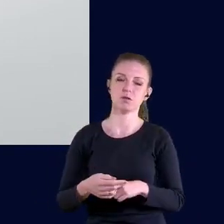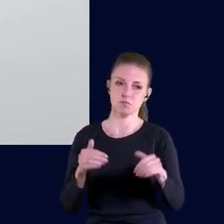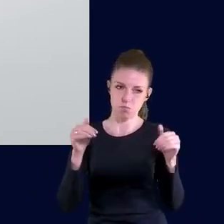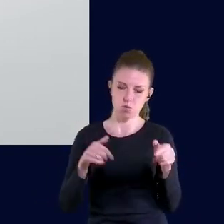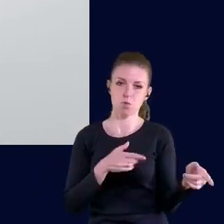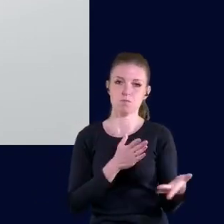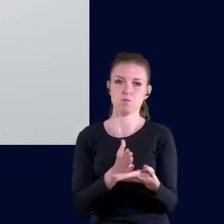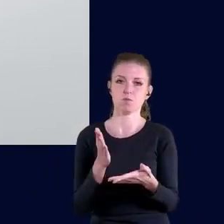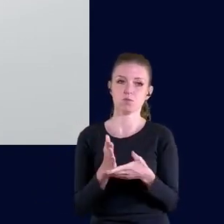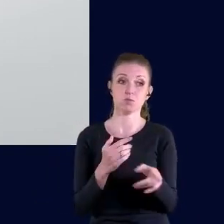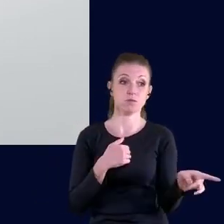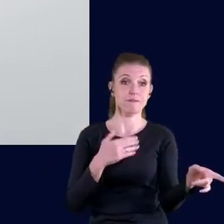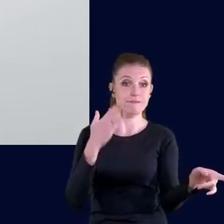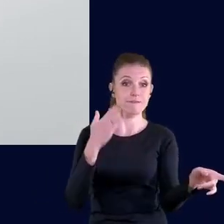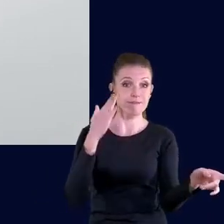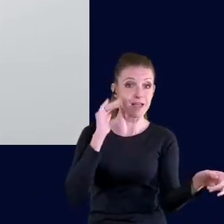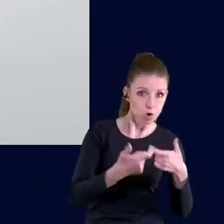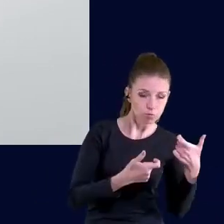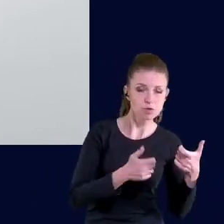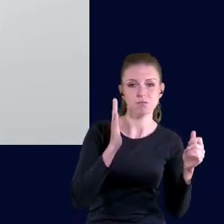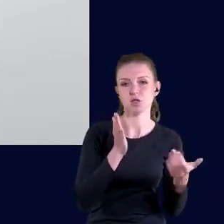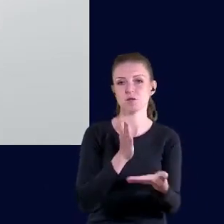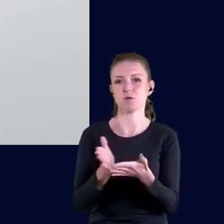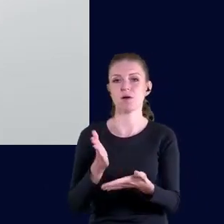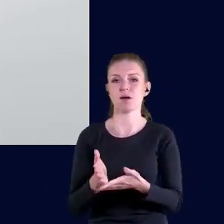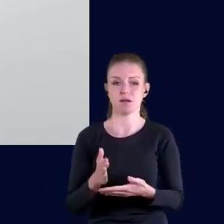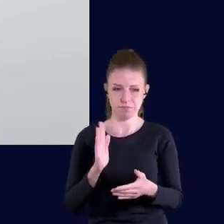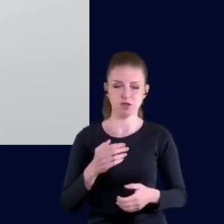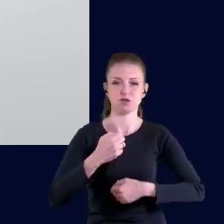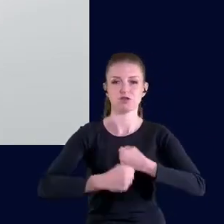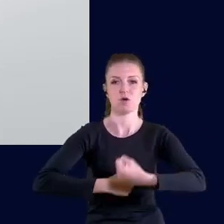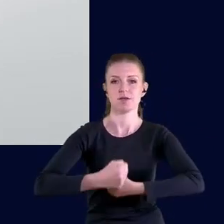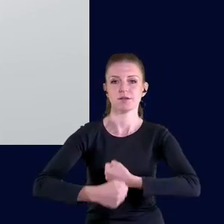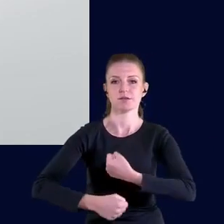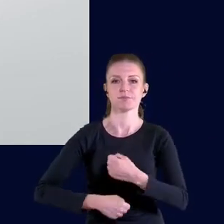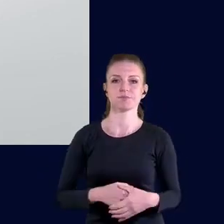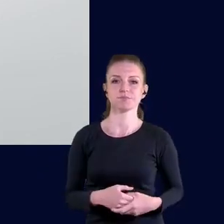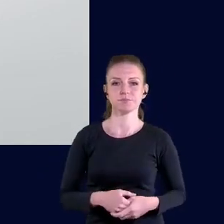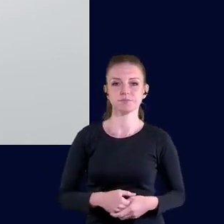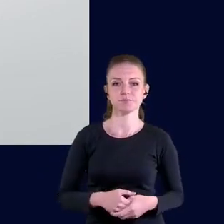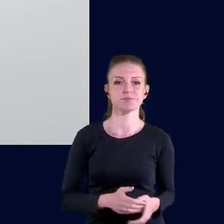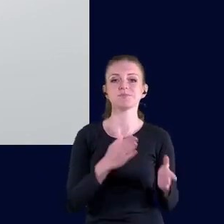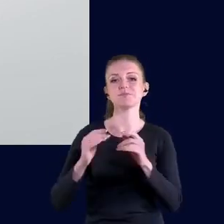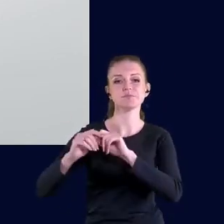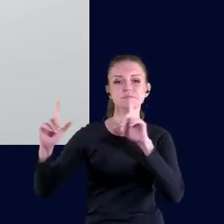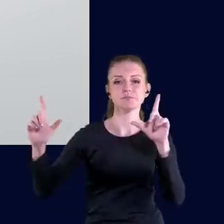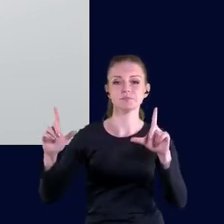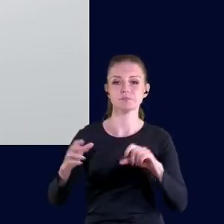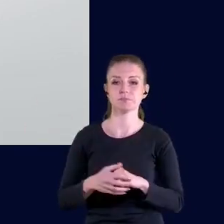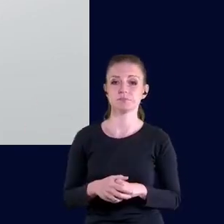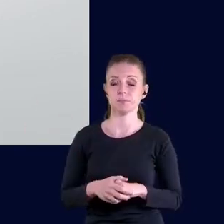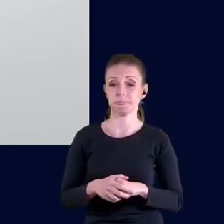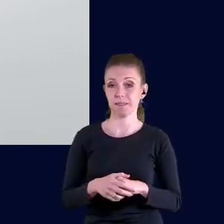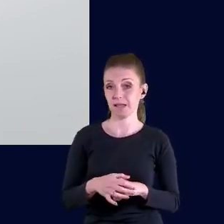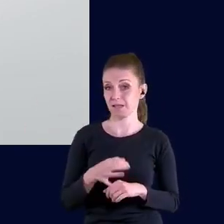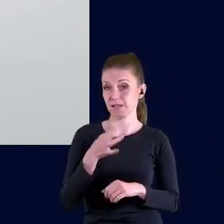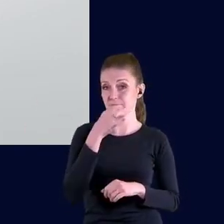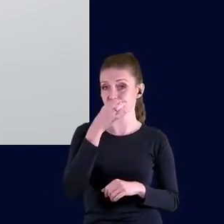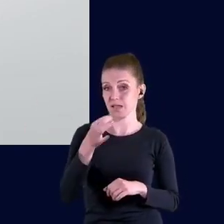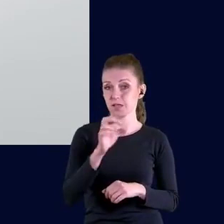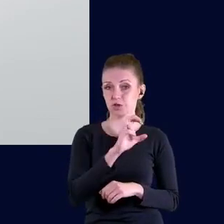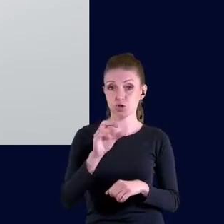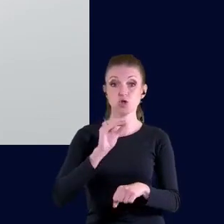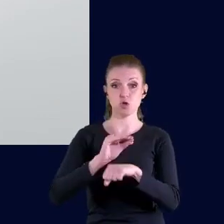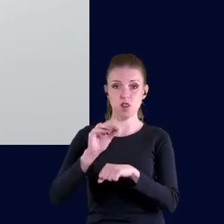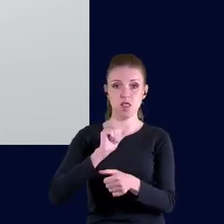opublikowania w nauce Poproszę następny slajd wiem czy szkolenia można uznać za skuteczne